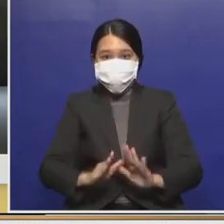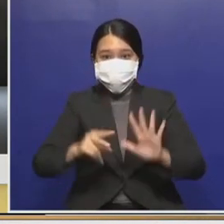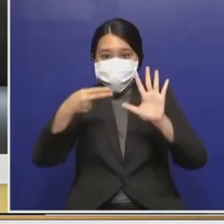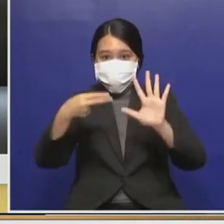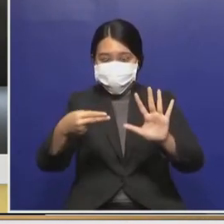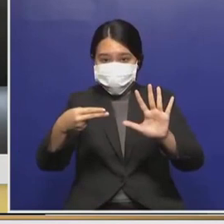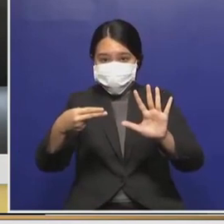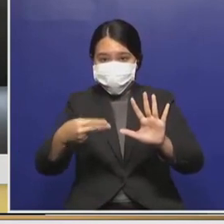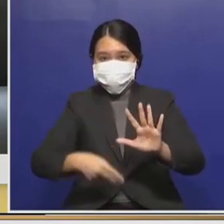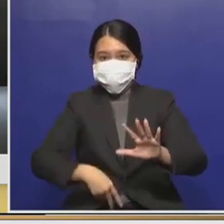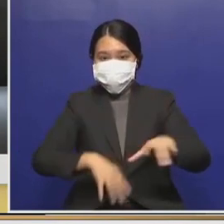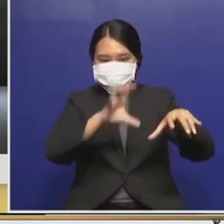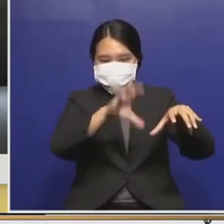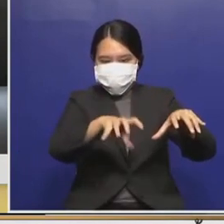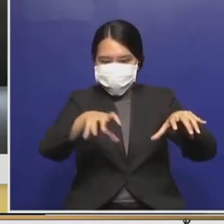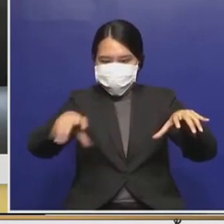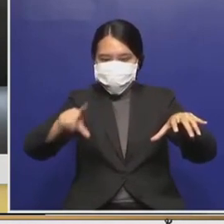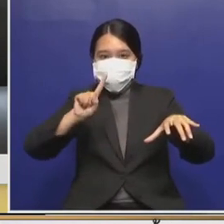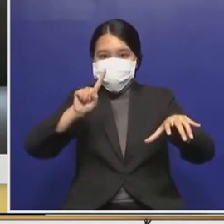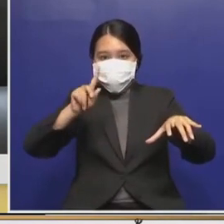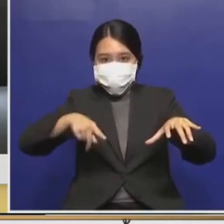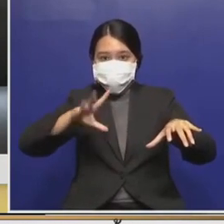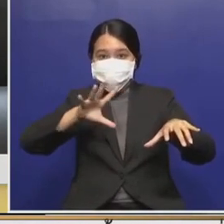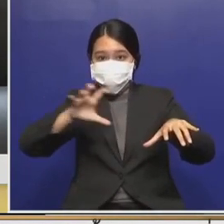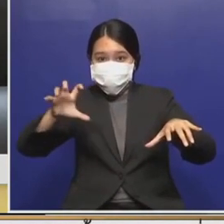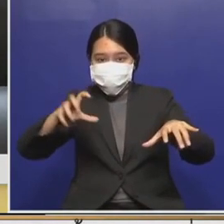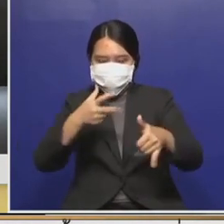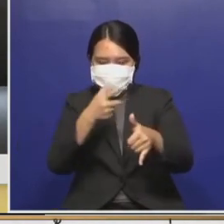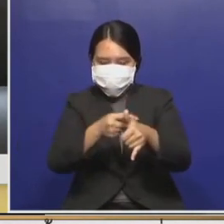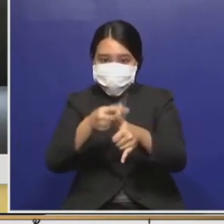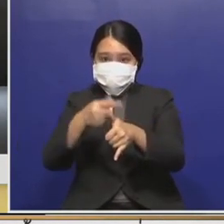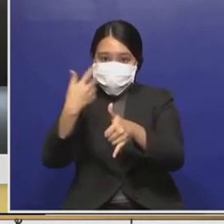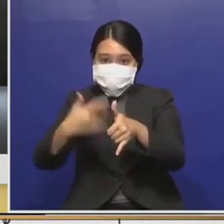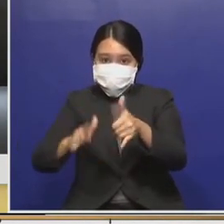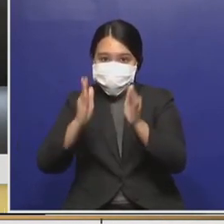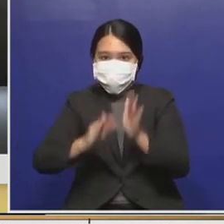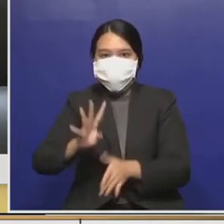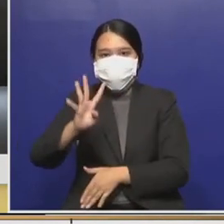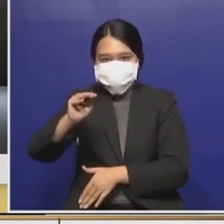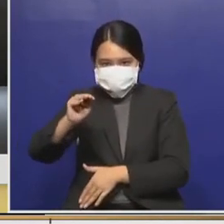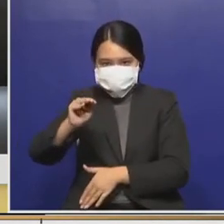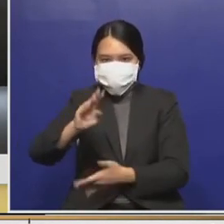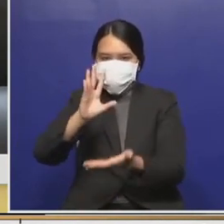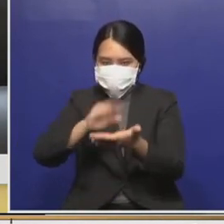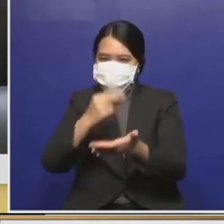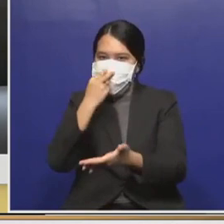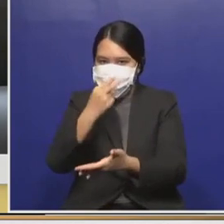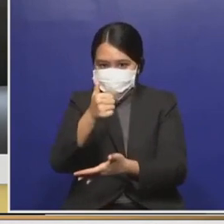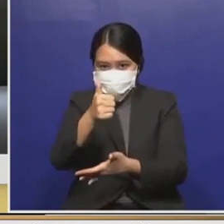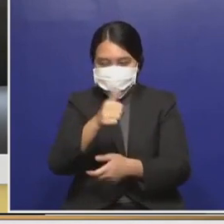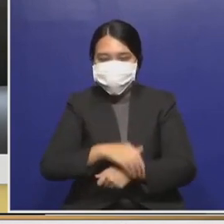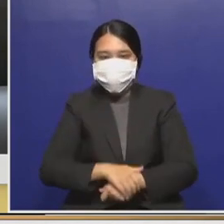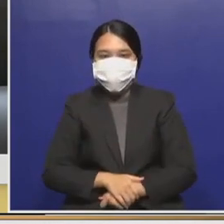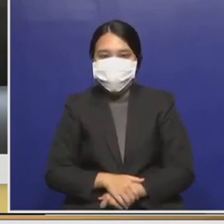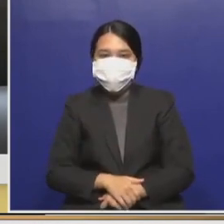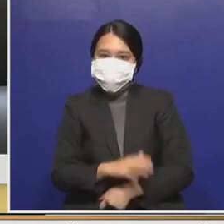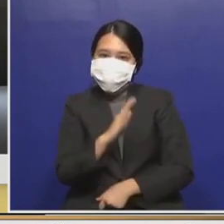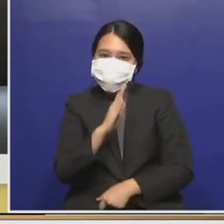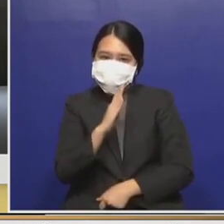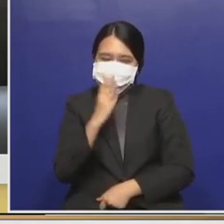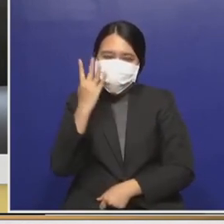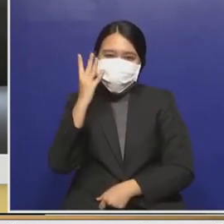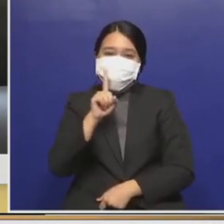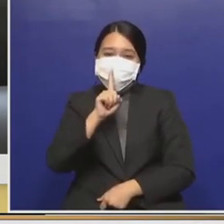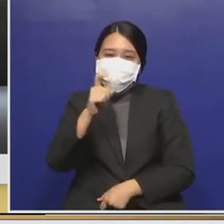1,500 แ่งฉีดไปแค่ 40 คน ไปดข้มูลเมื่อไคจะจบ